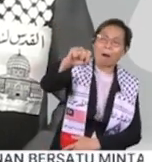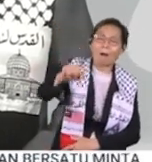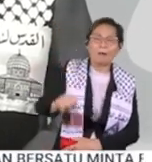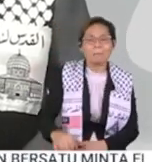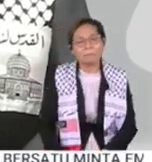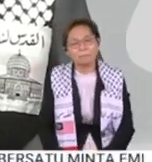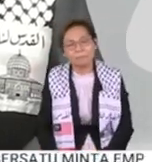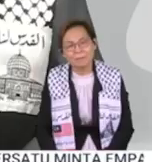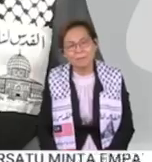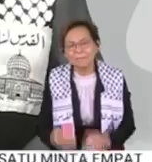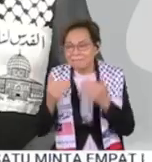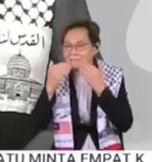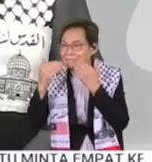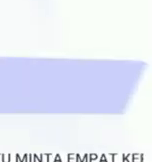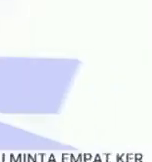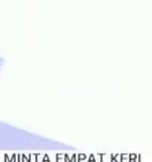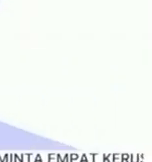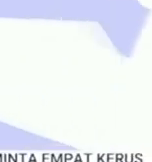Baik, Soran, terima kasih.